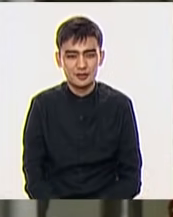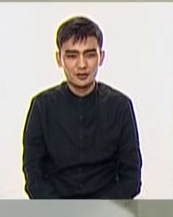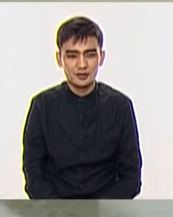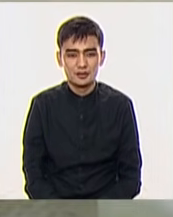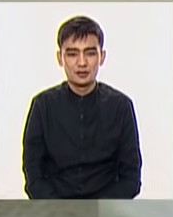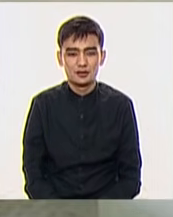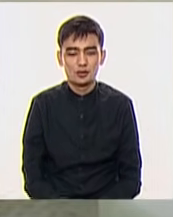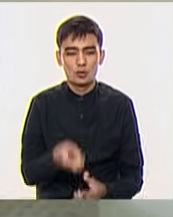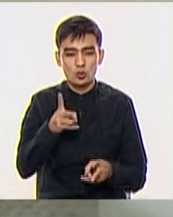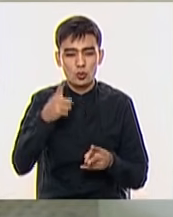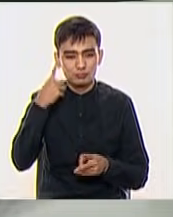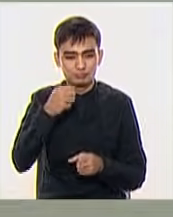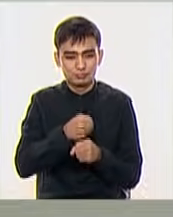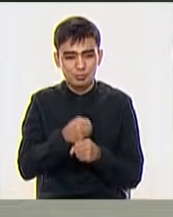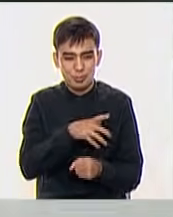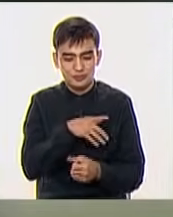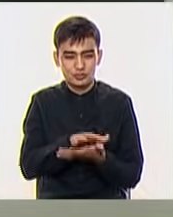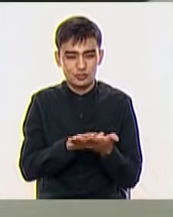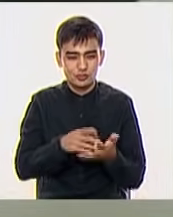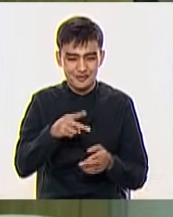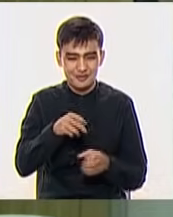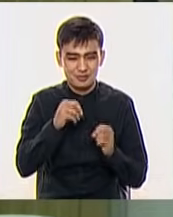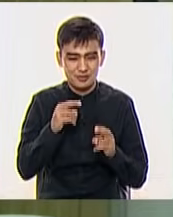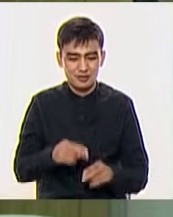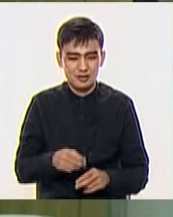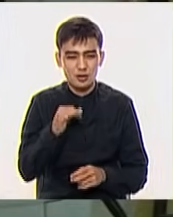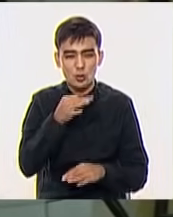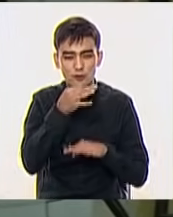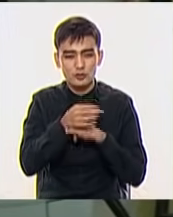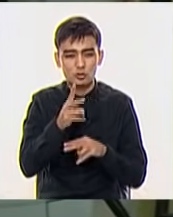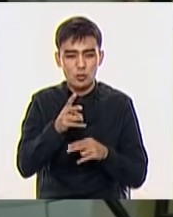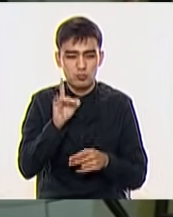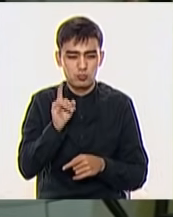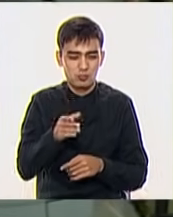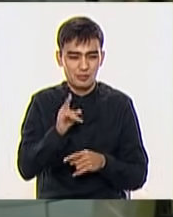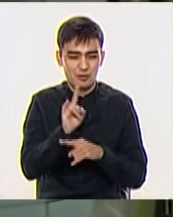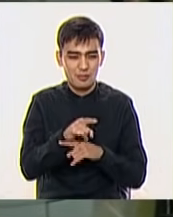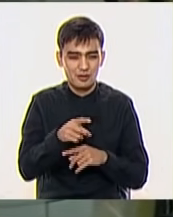метанола. Кто производитель дезинфицирующего средства? И кто ответит за обман?